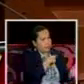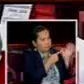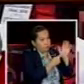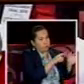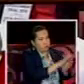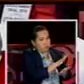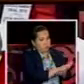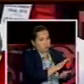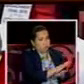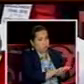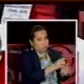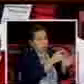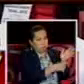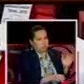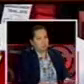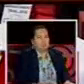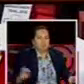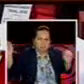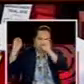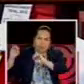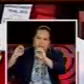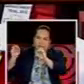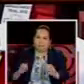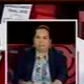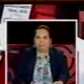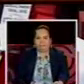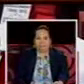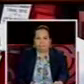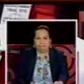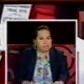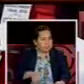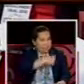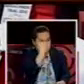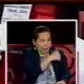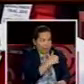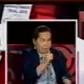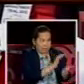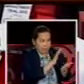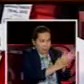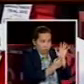inyo? Wala po. Kahit na ano pong dokumento?